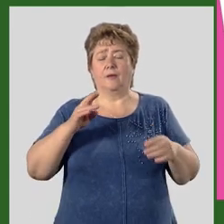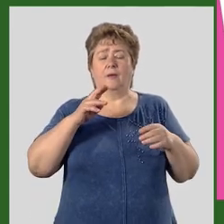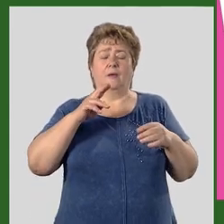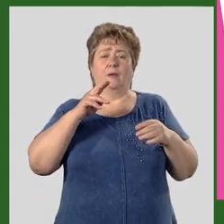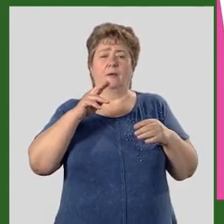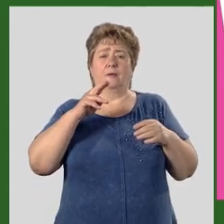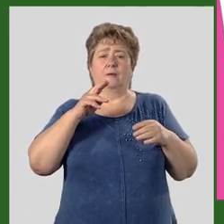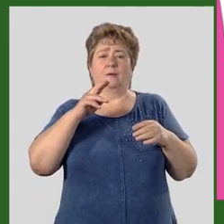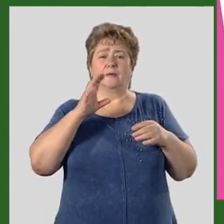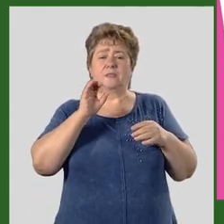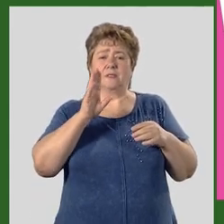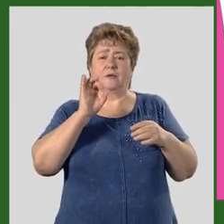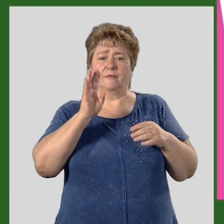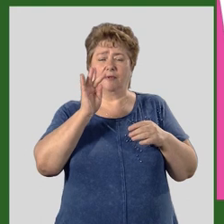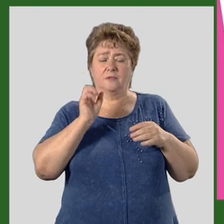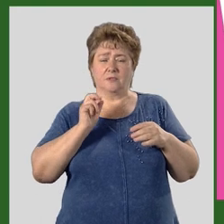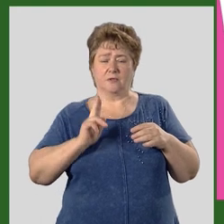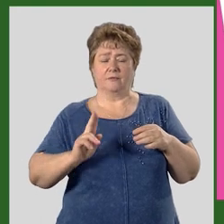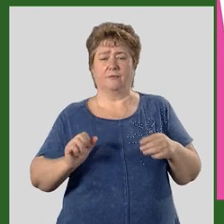Николай Алексеевич Северцев.